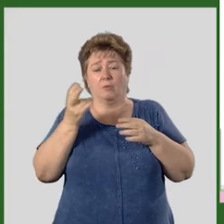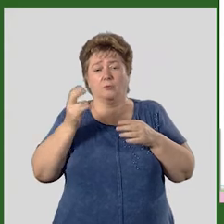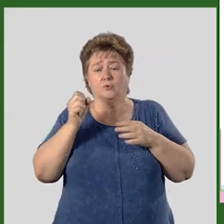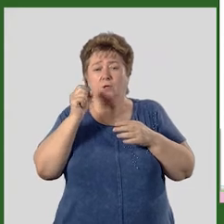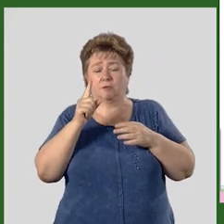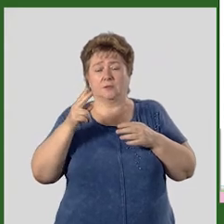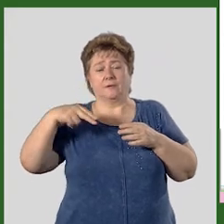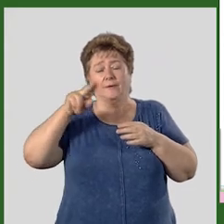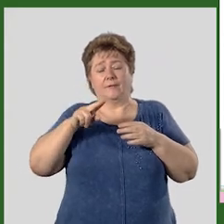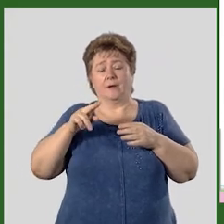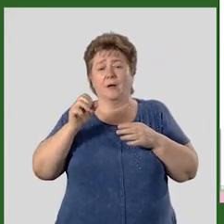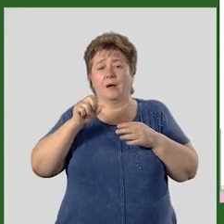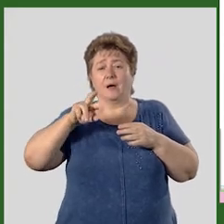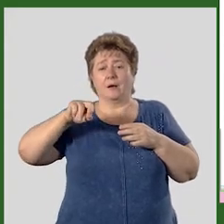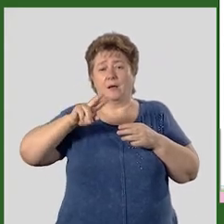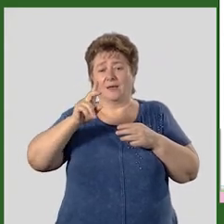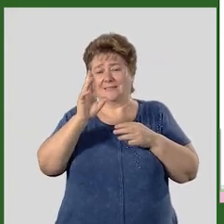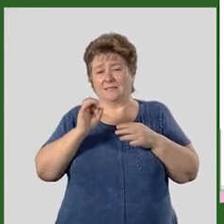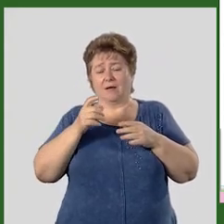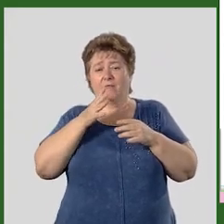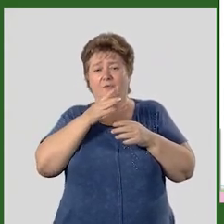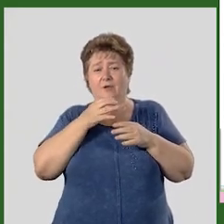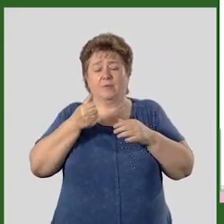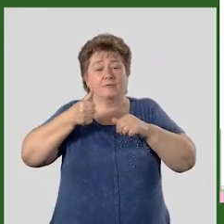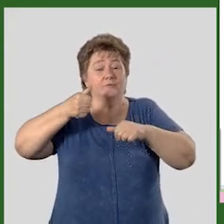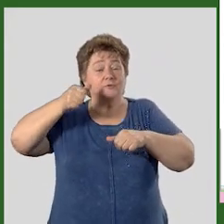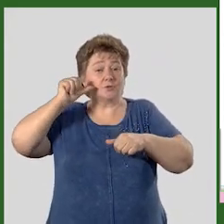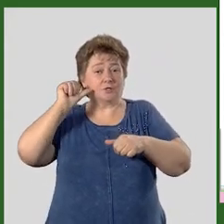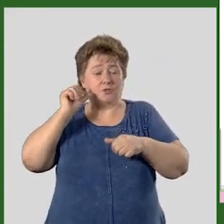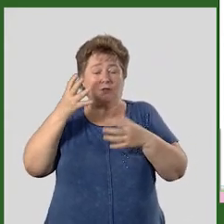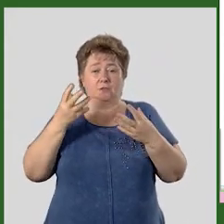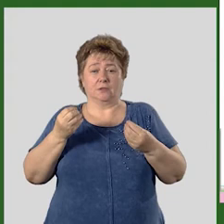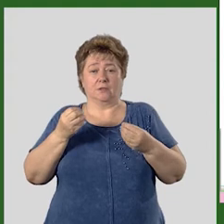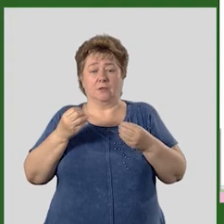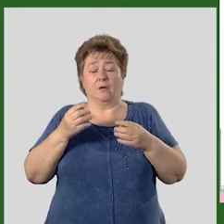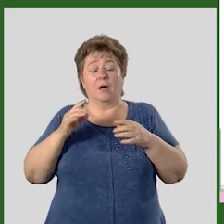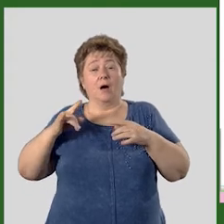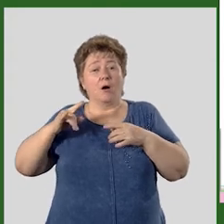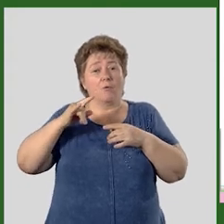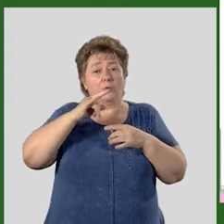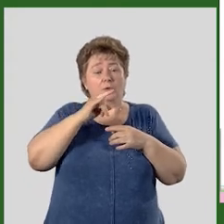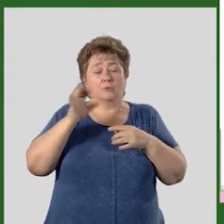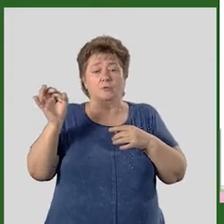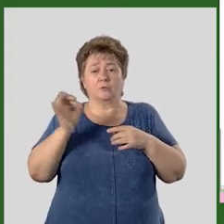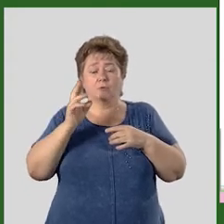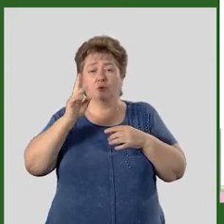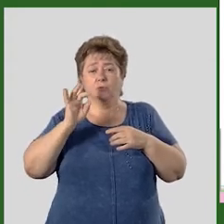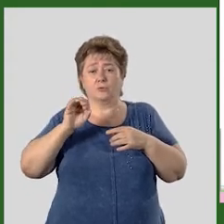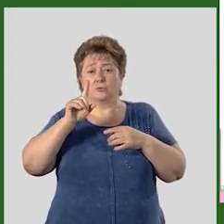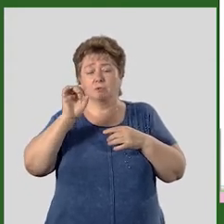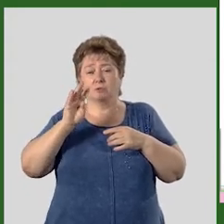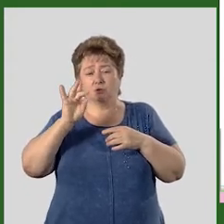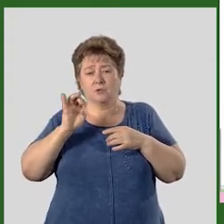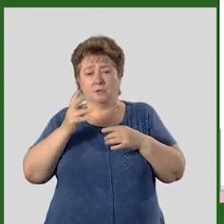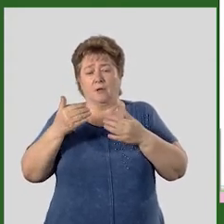11 декабря, ведь на Аляске в это время еще вчерашний день. А вот улетая с острова Крузенштерна,